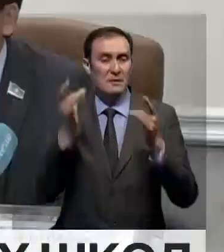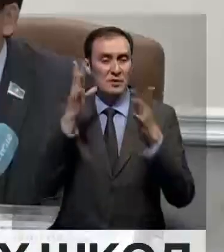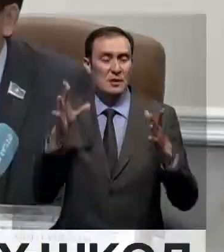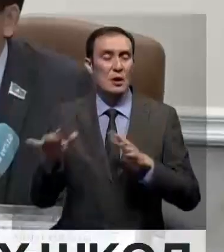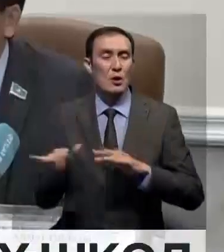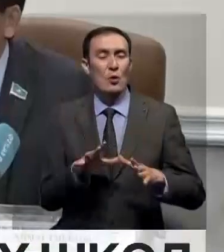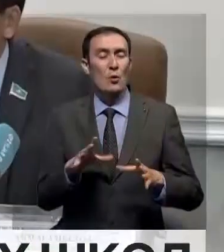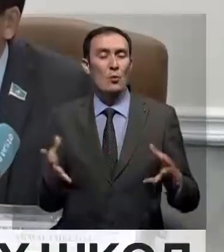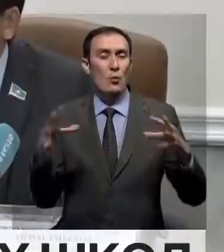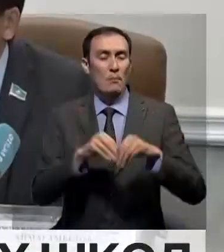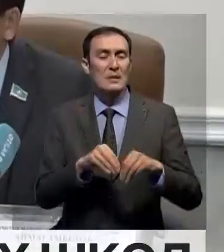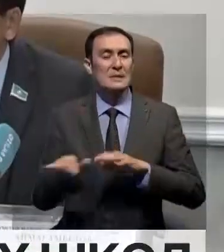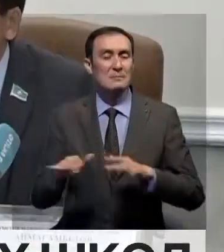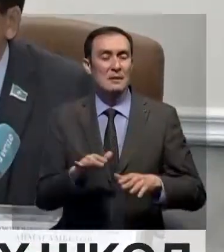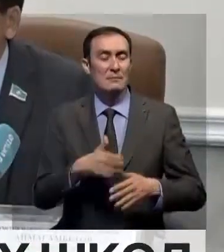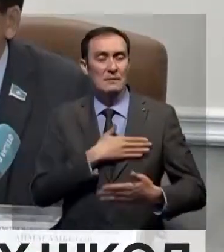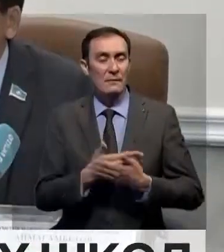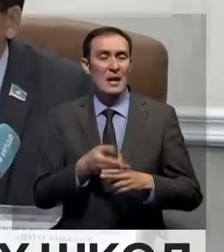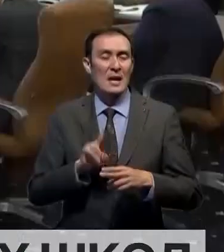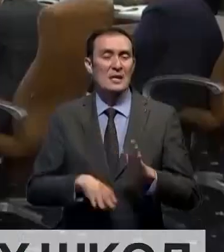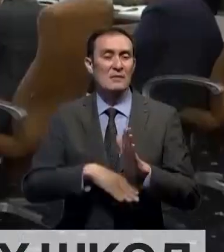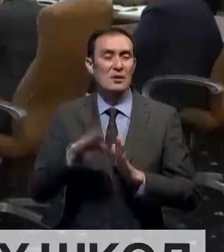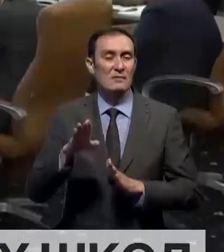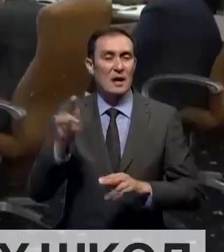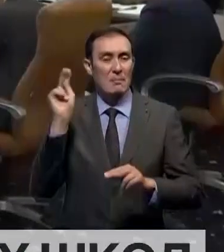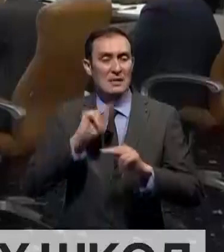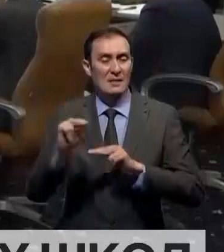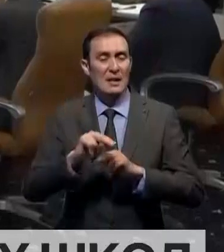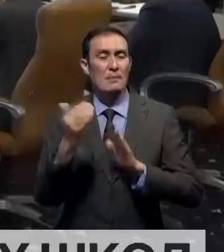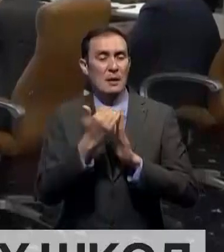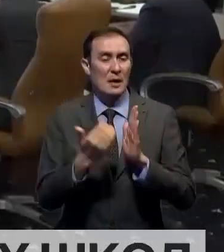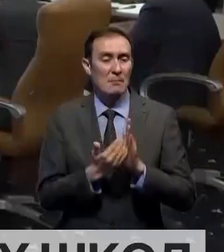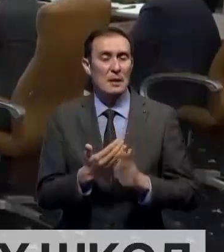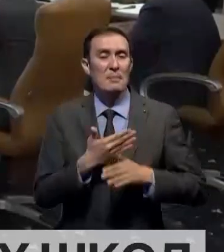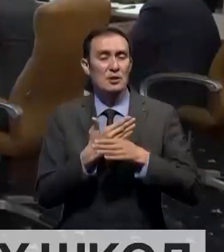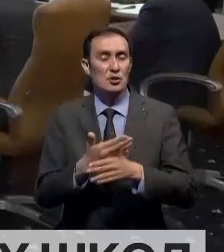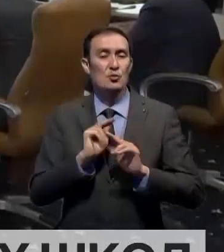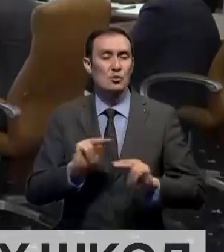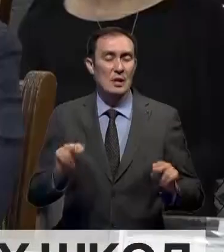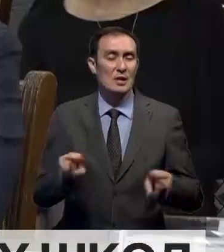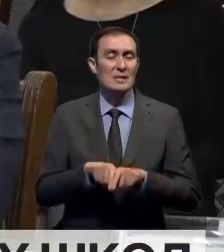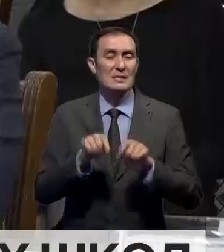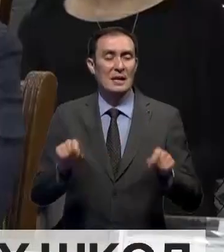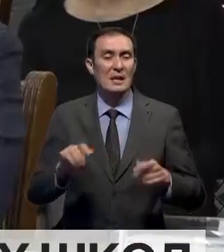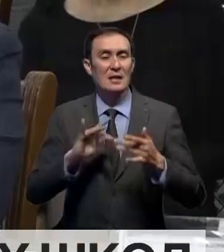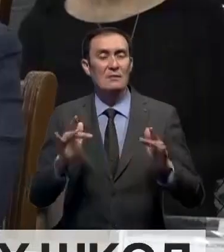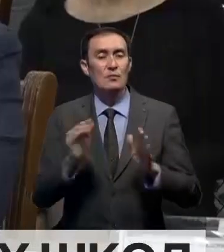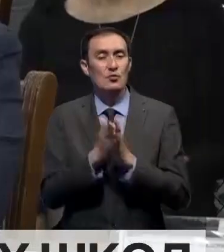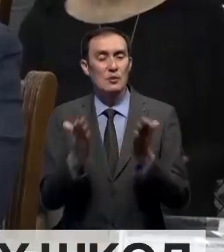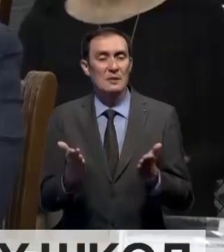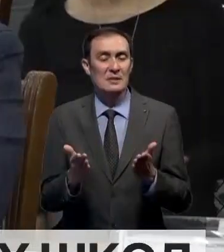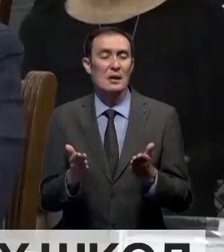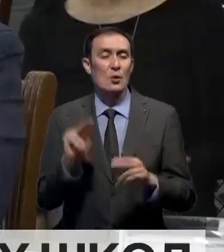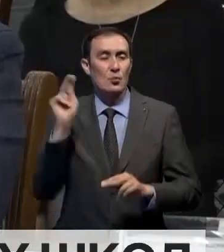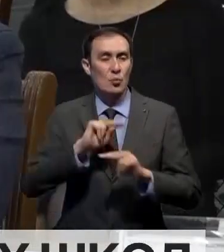принимается комплекс мер, отметили на заседании. Это совершенствование образовательных программ и менторская поддержка учителей и создание цифровых учебников с